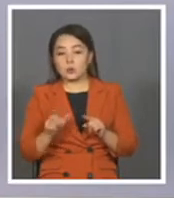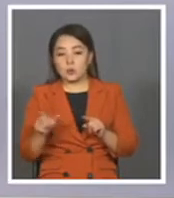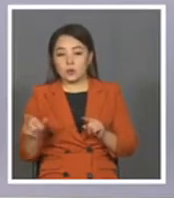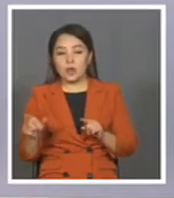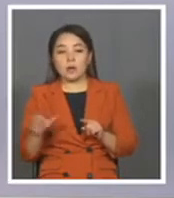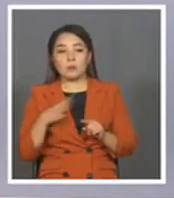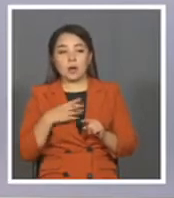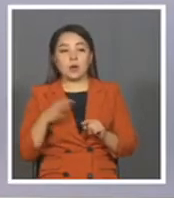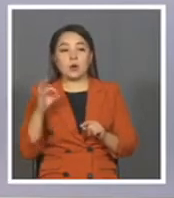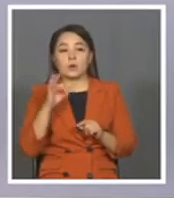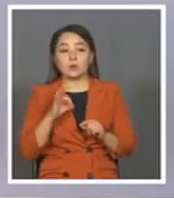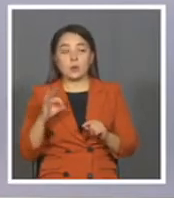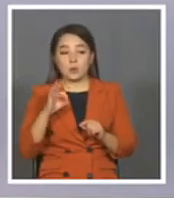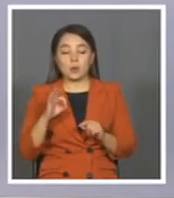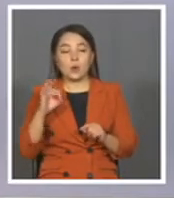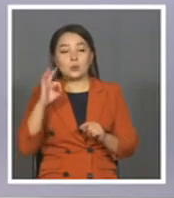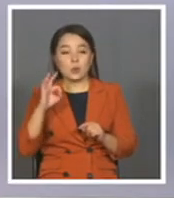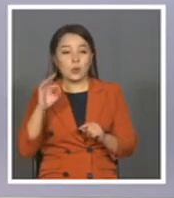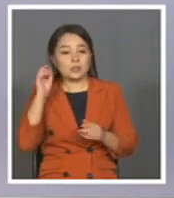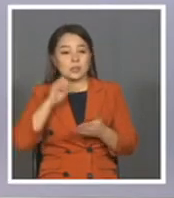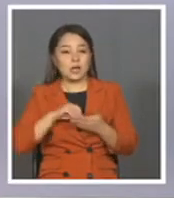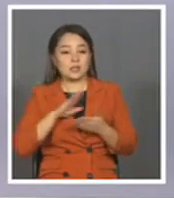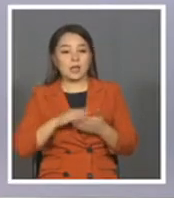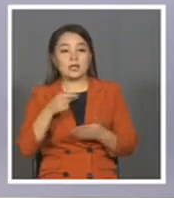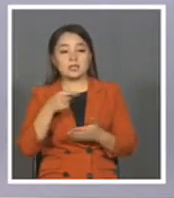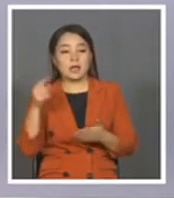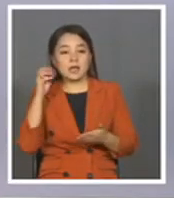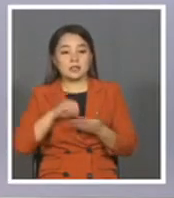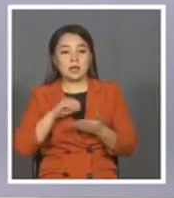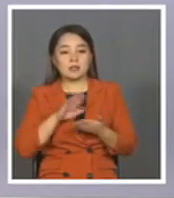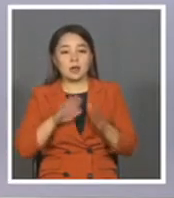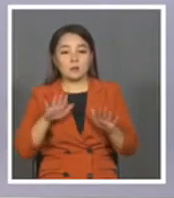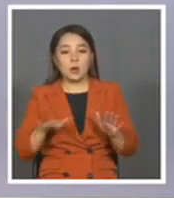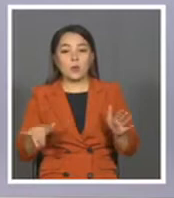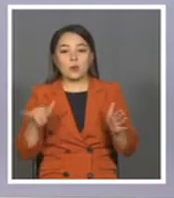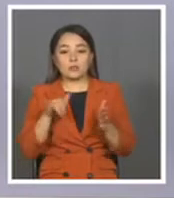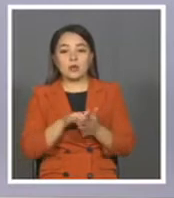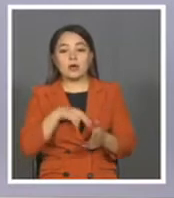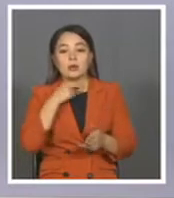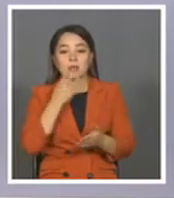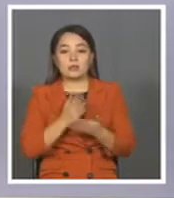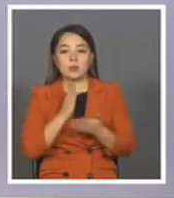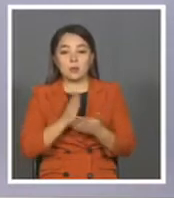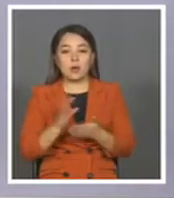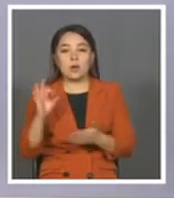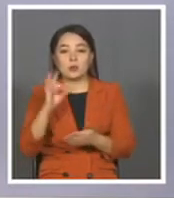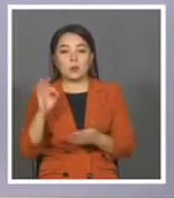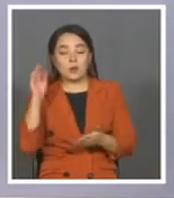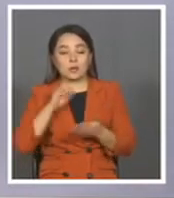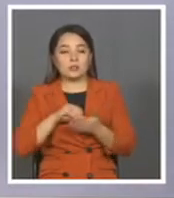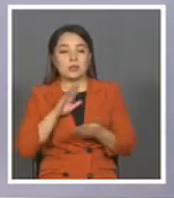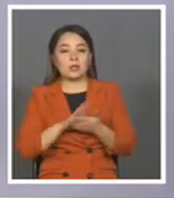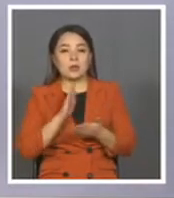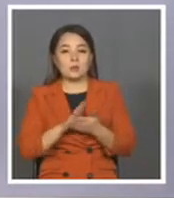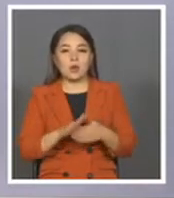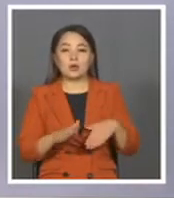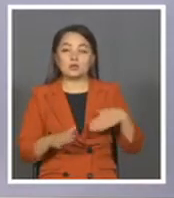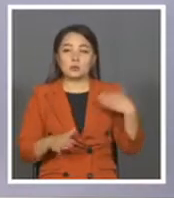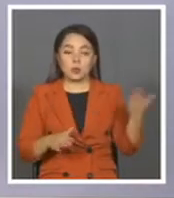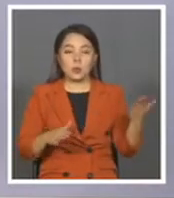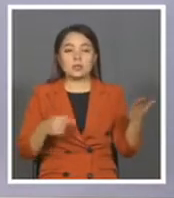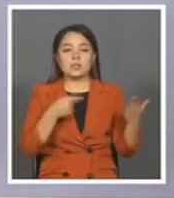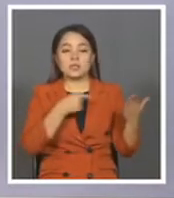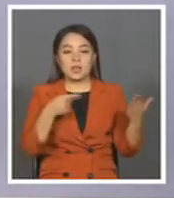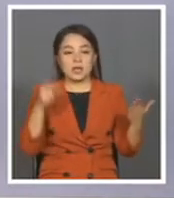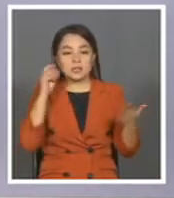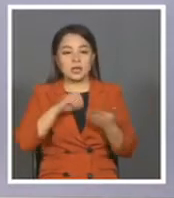санның, ноль санының және де теріс санның орналасуын қарастыратын болсақ, ноль санының сол жағында теріс сандар